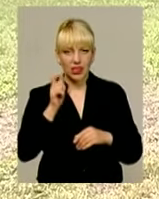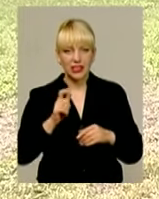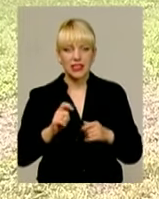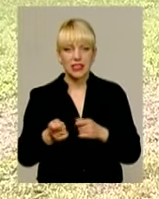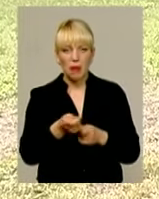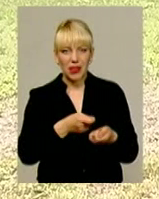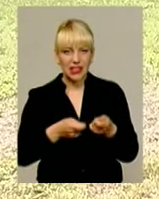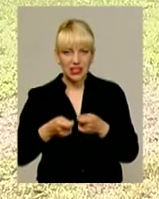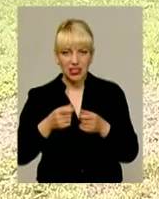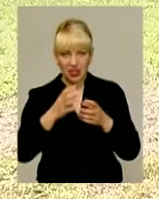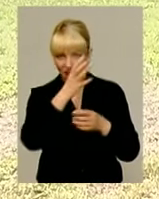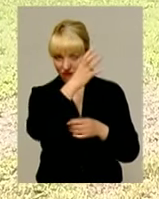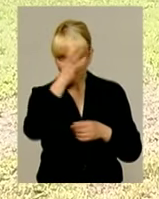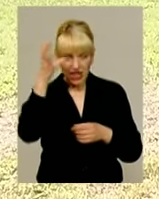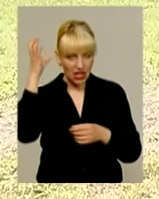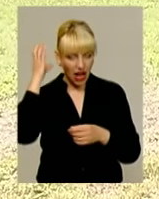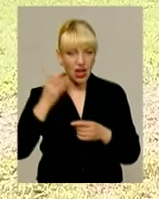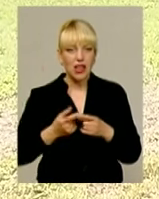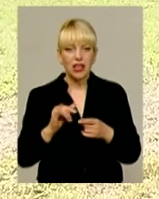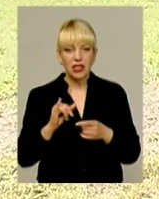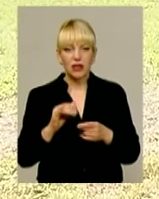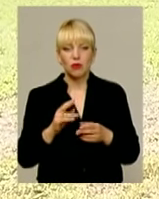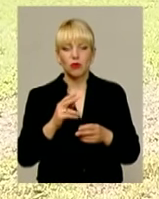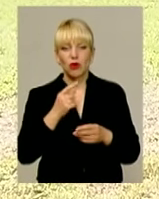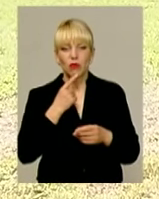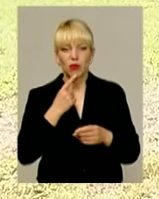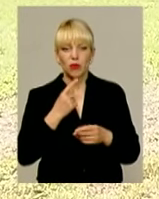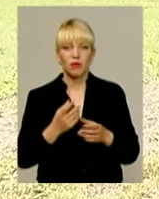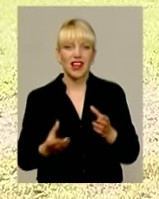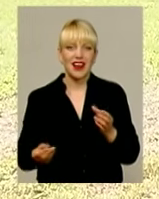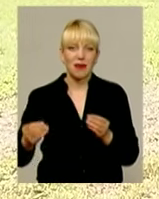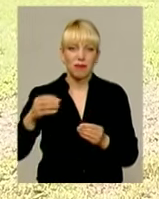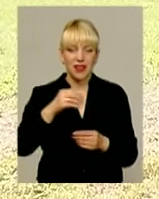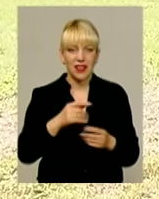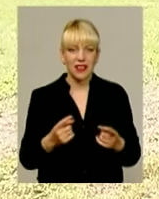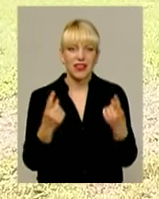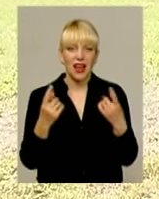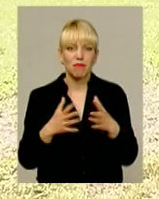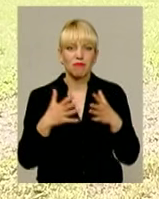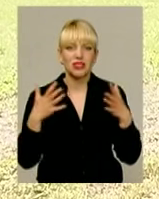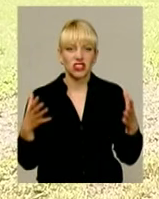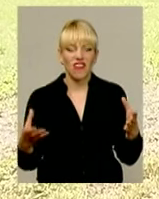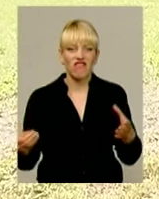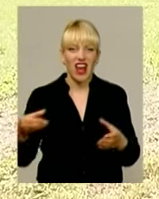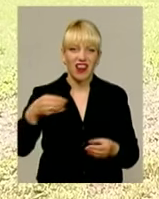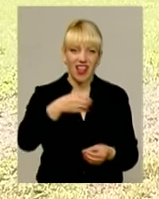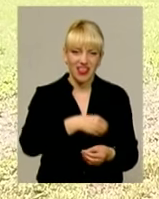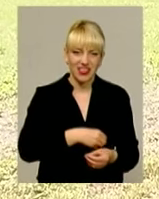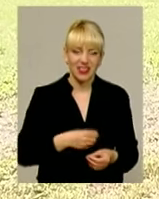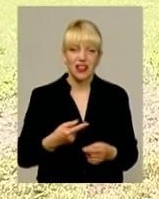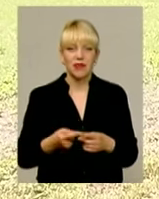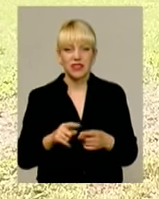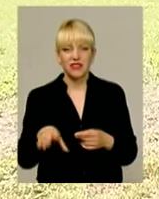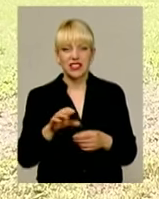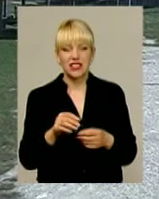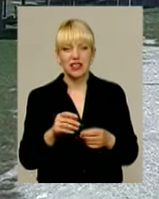спускати на воду, попробуємо побити рекорд з ліпіння українського вареника найбільшої кількості, і потім ці всі вареники поїдуть в зону